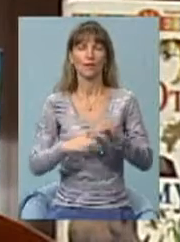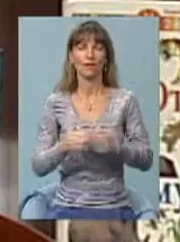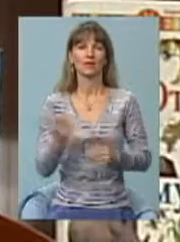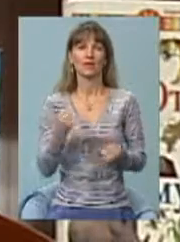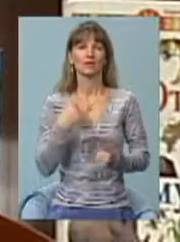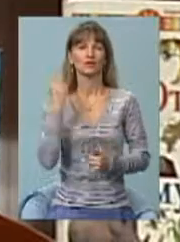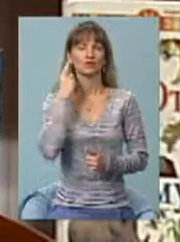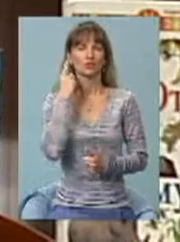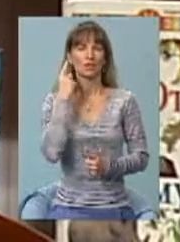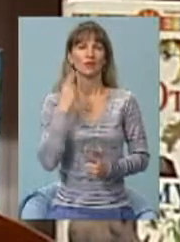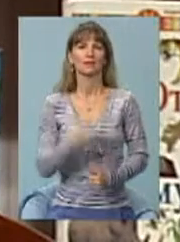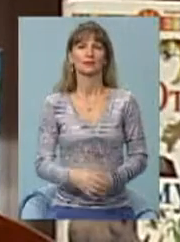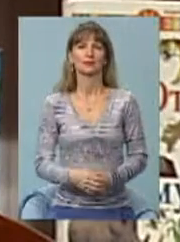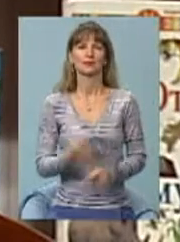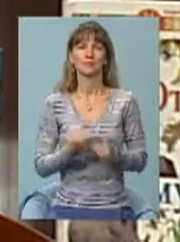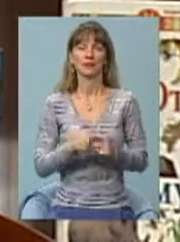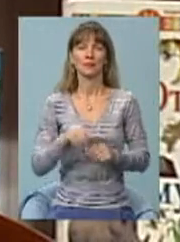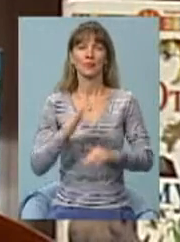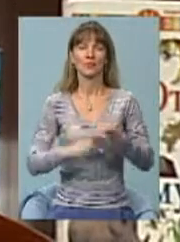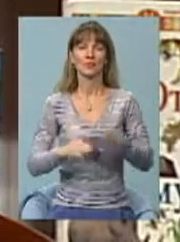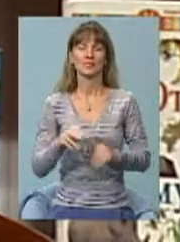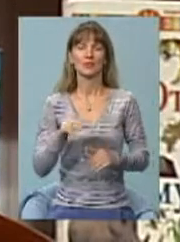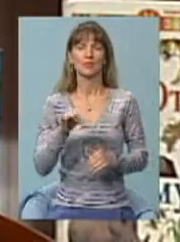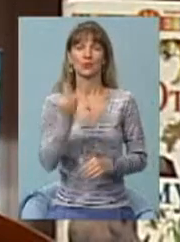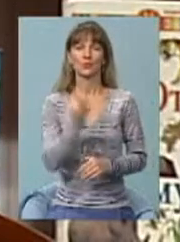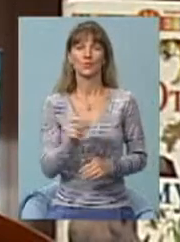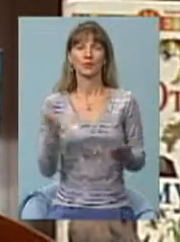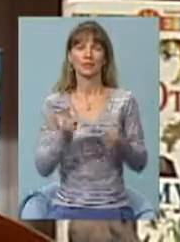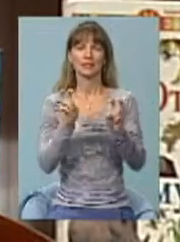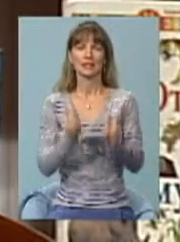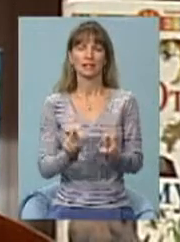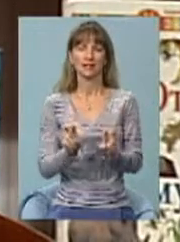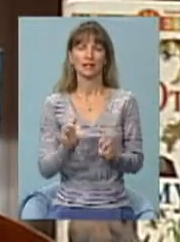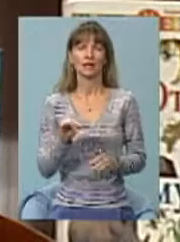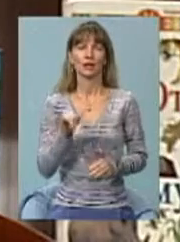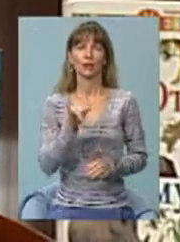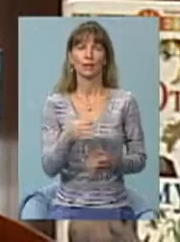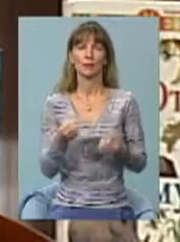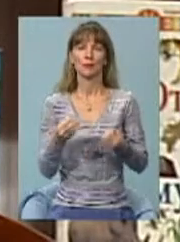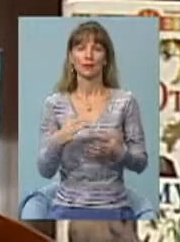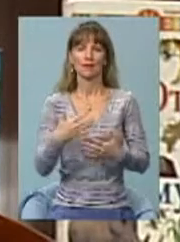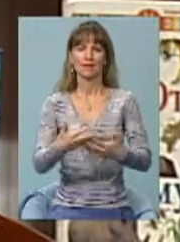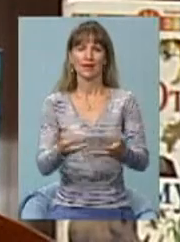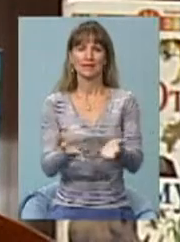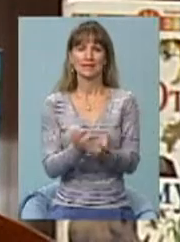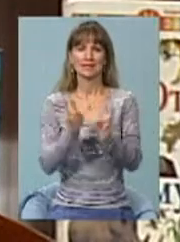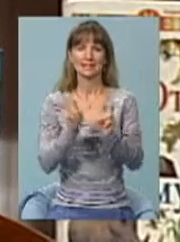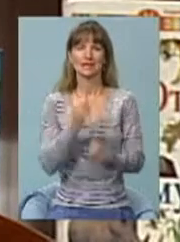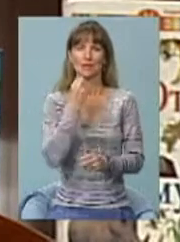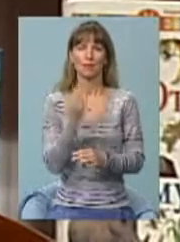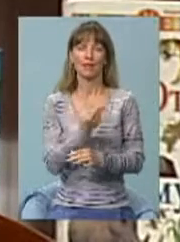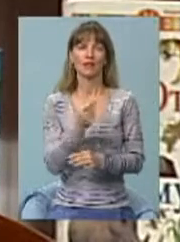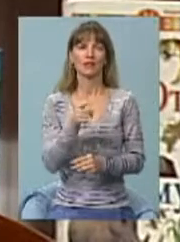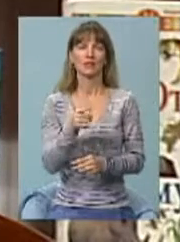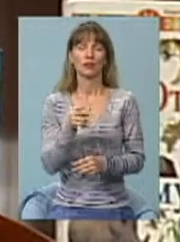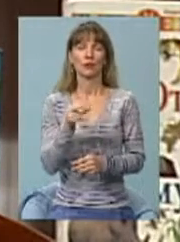слышала. Это профессия про людей, которые сидят, и у них просто вот как в корзинке сидит змеи. И